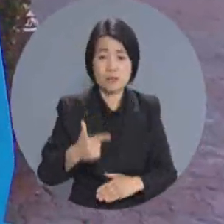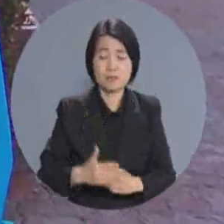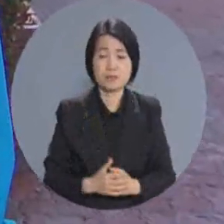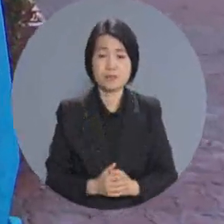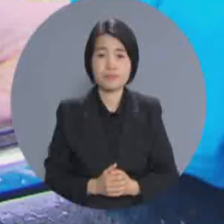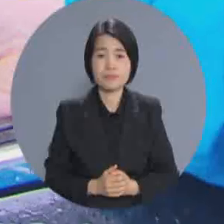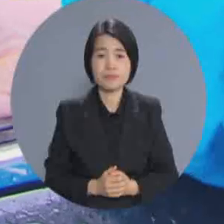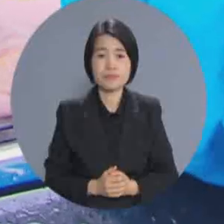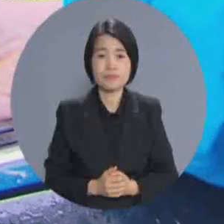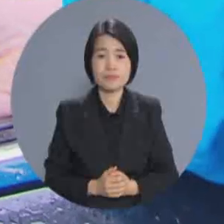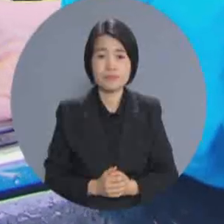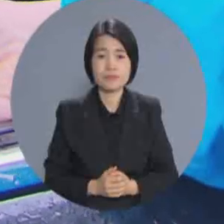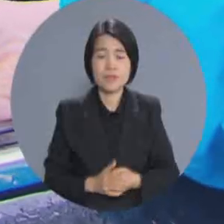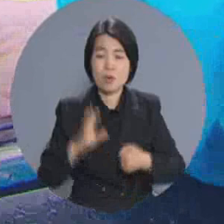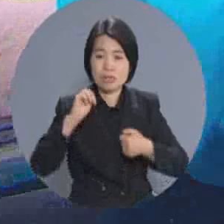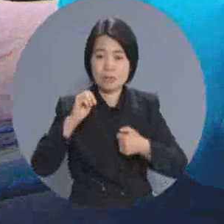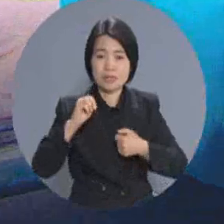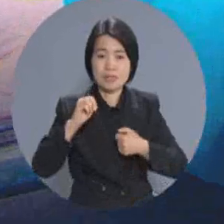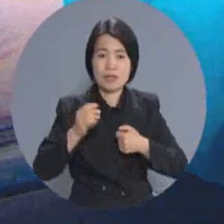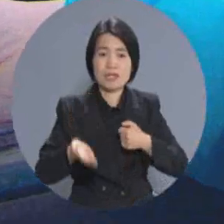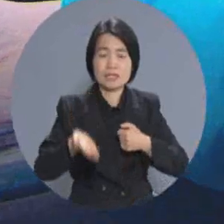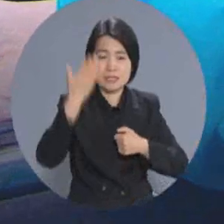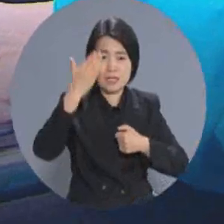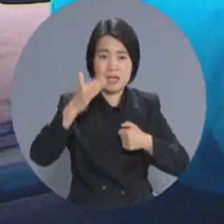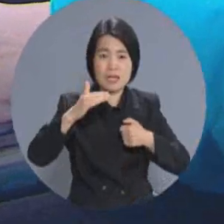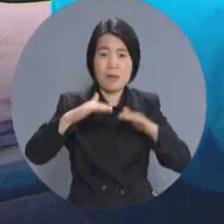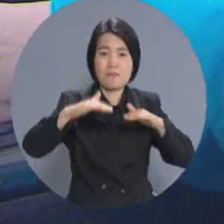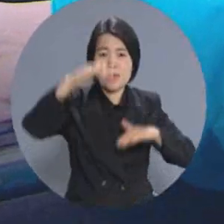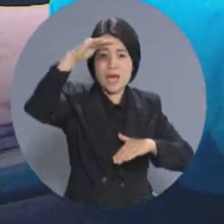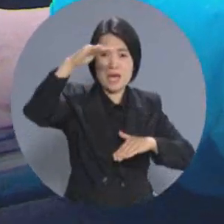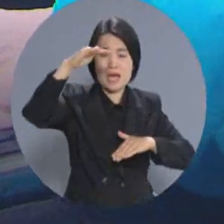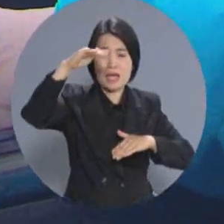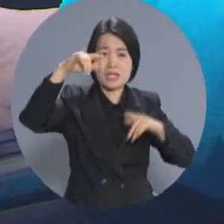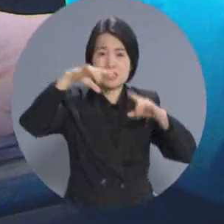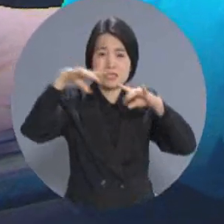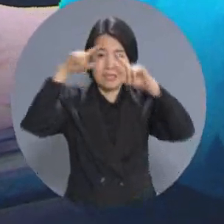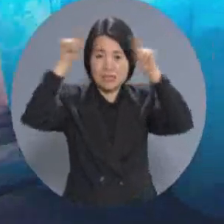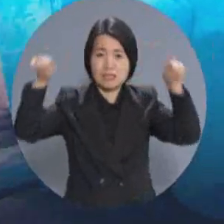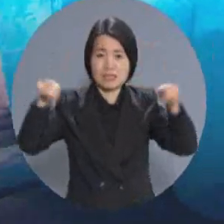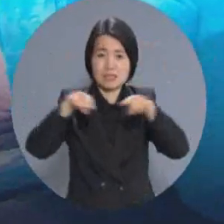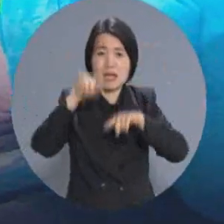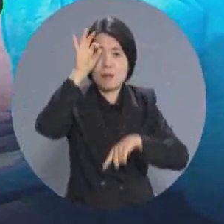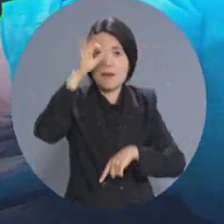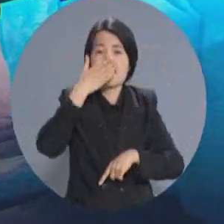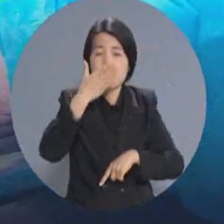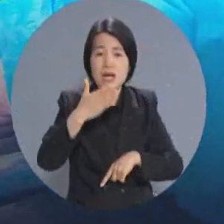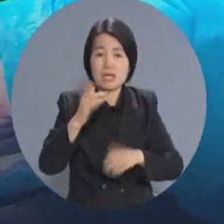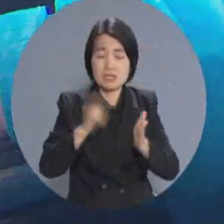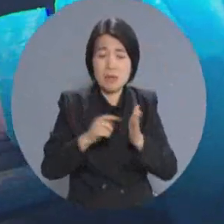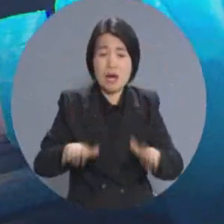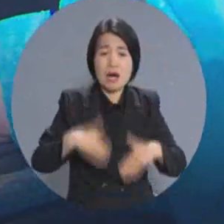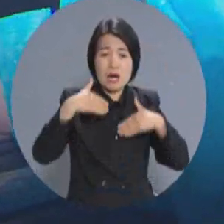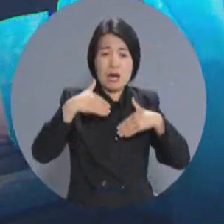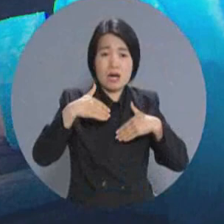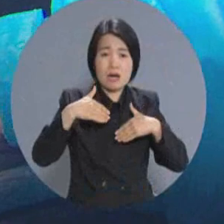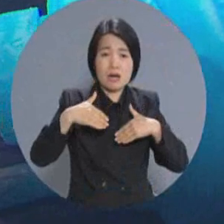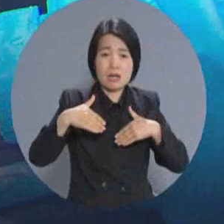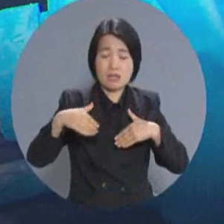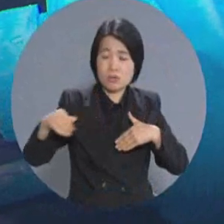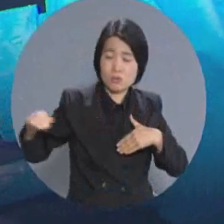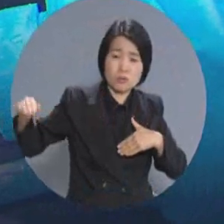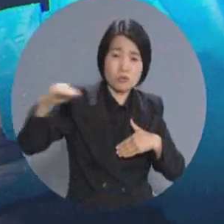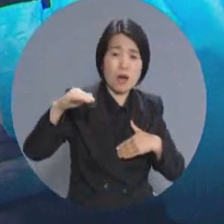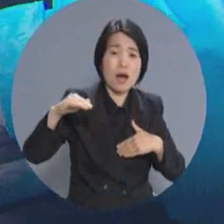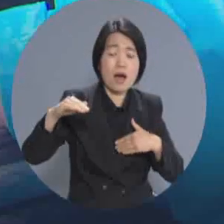상황입니다. 50m 이상은 좀 돼야 편하게 볼 수 있을 것 같아요. 급하게 알아차리고 옆에서 갑자기